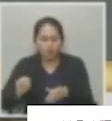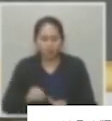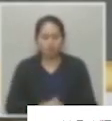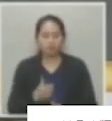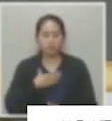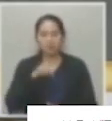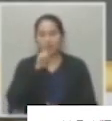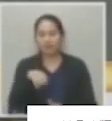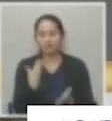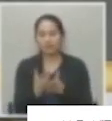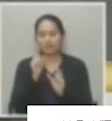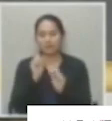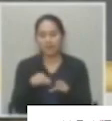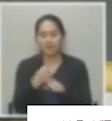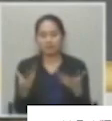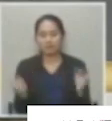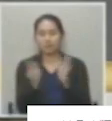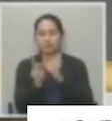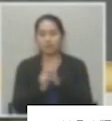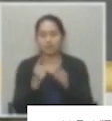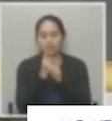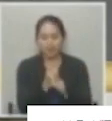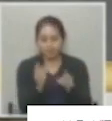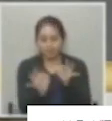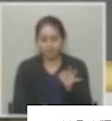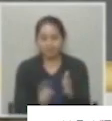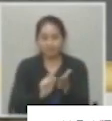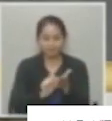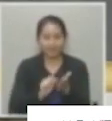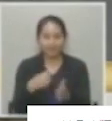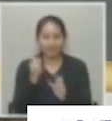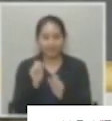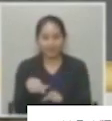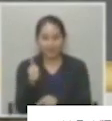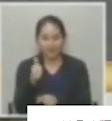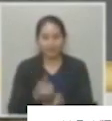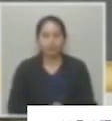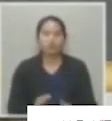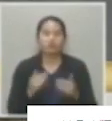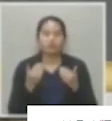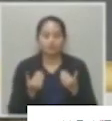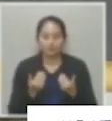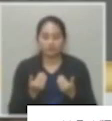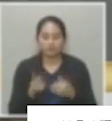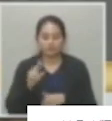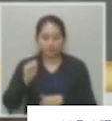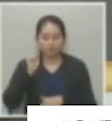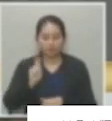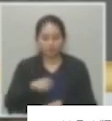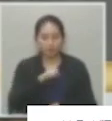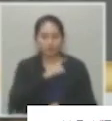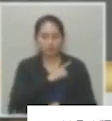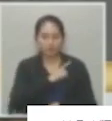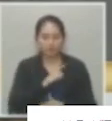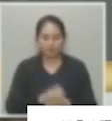าจ่ายเงินยังไงบอกว่าจ่ายเงินตามกฎหมายที่เขียนให้จ่ายได้ท่านครับวันนี้สภาก็ต้องรับผิดชอบนะฮะ